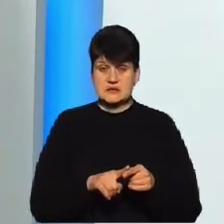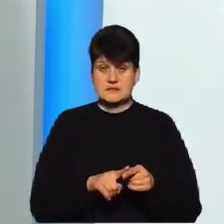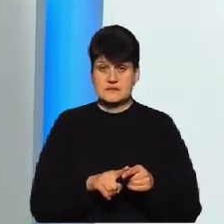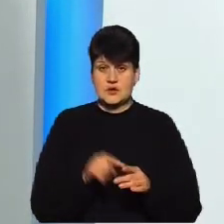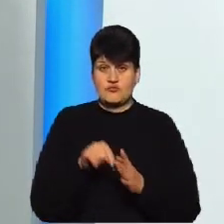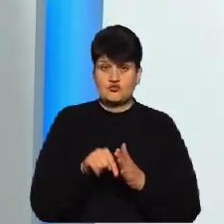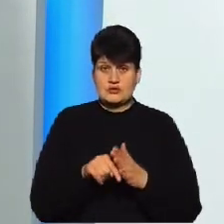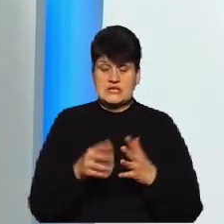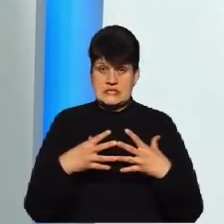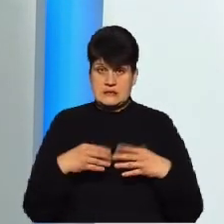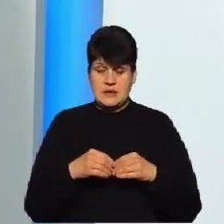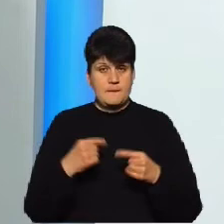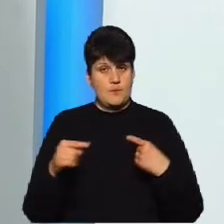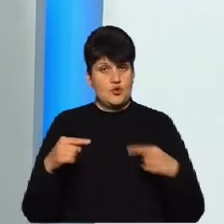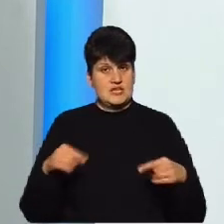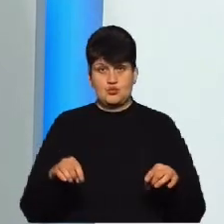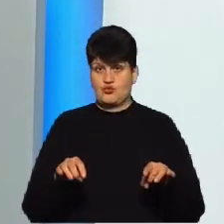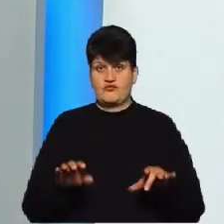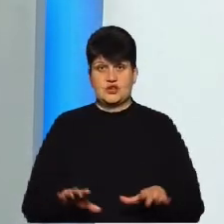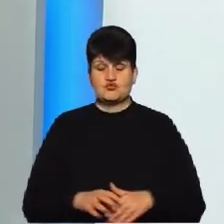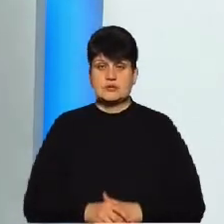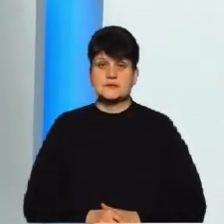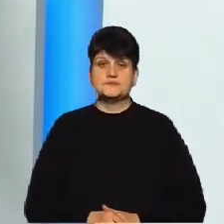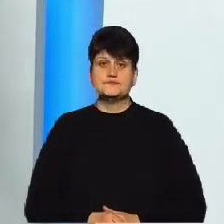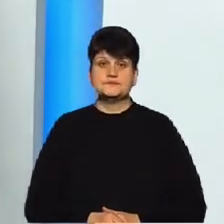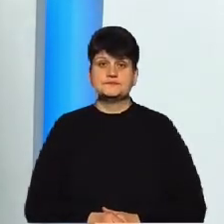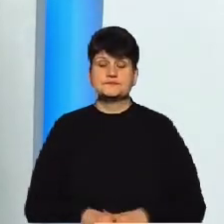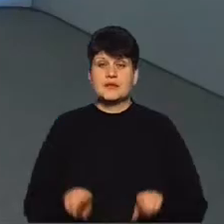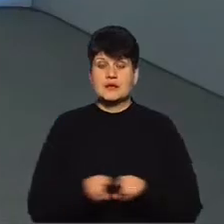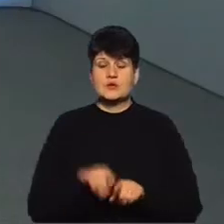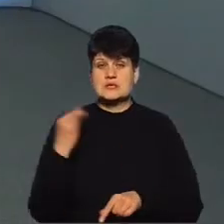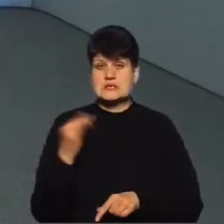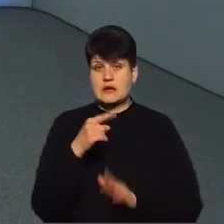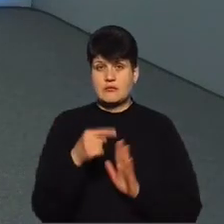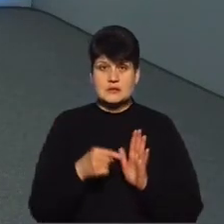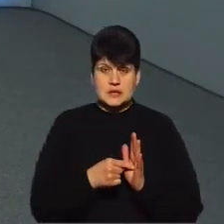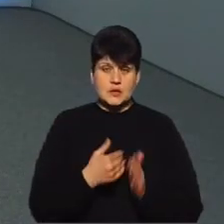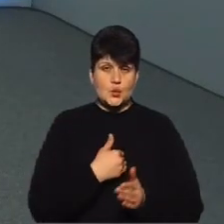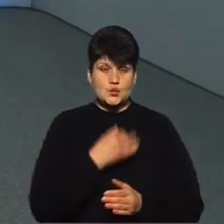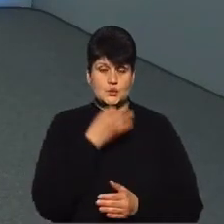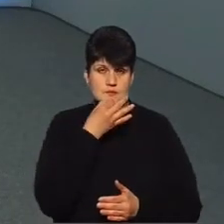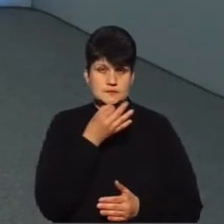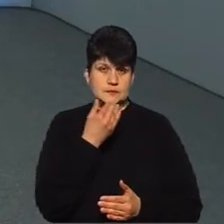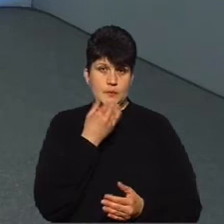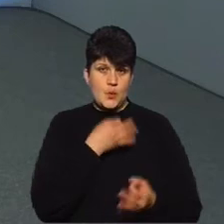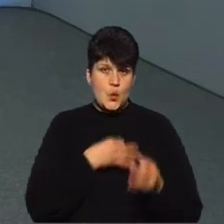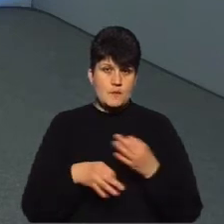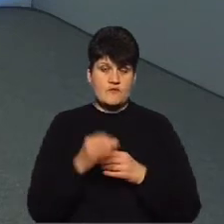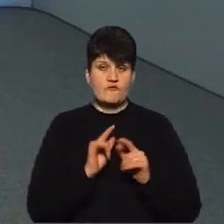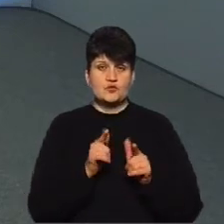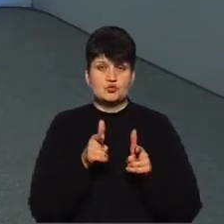внутрісімейні, вони по-різному вирішуються. Також цікаве питання, що хочеться з вами обговорити стосовно вступу України в